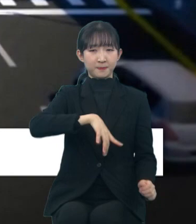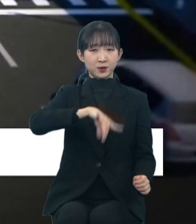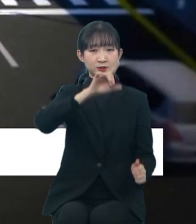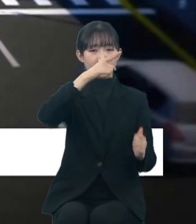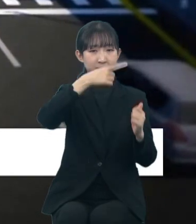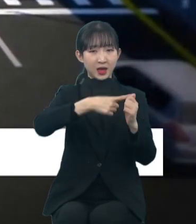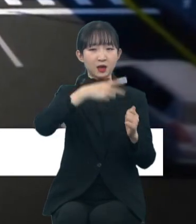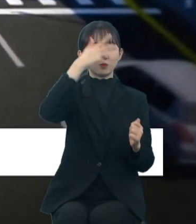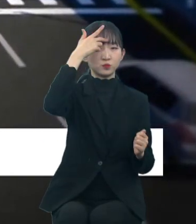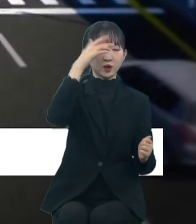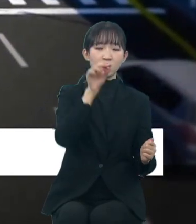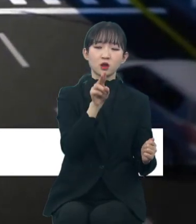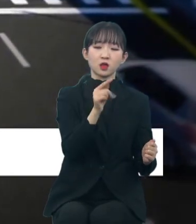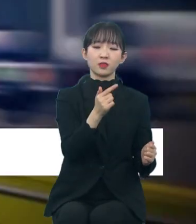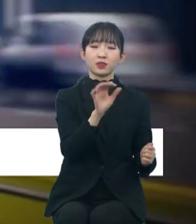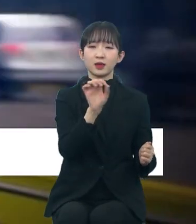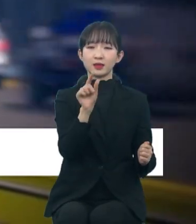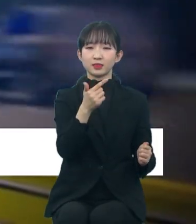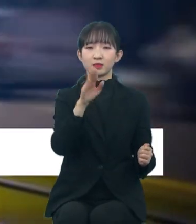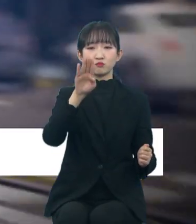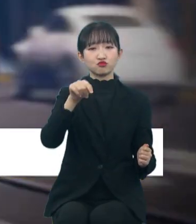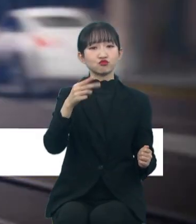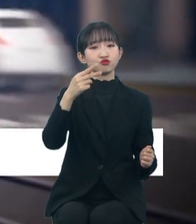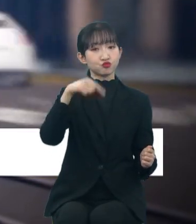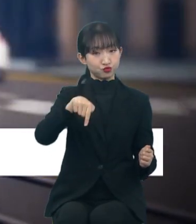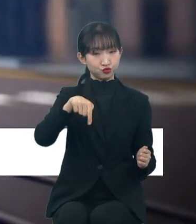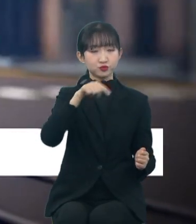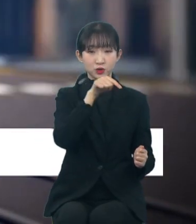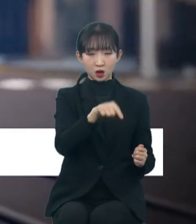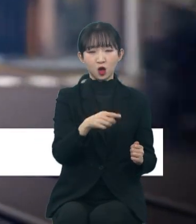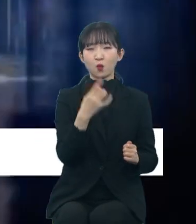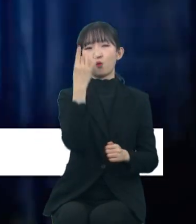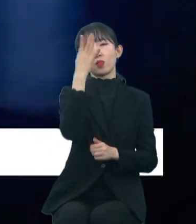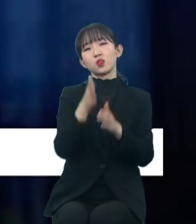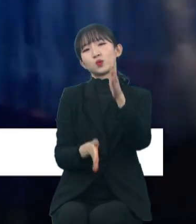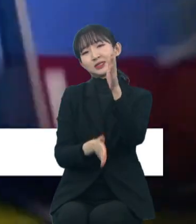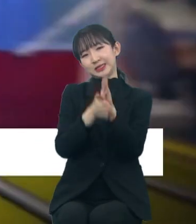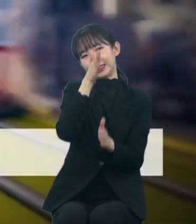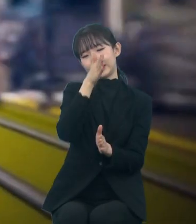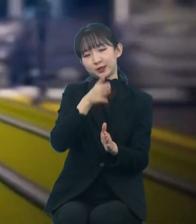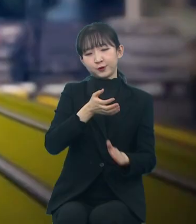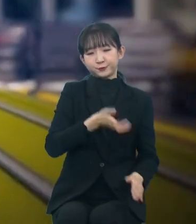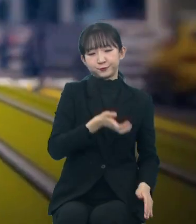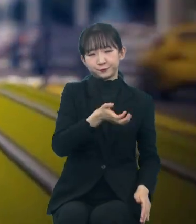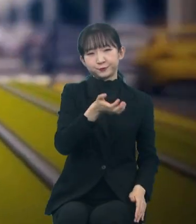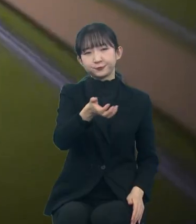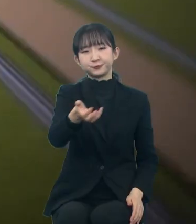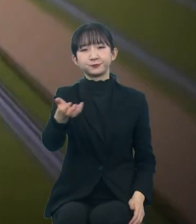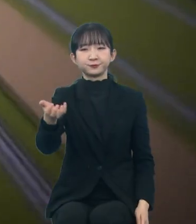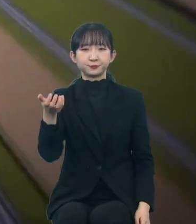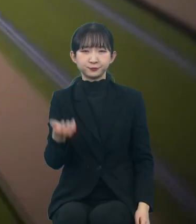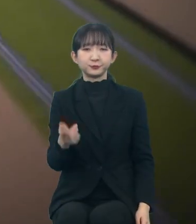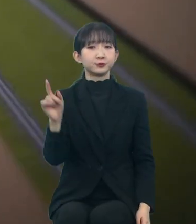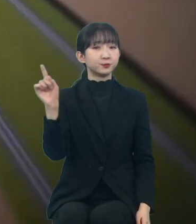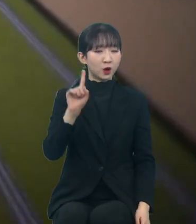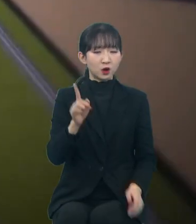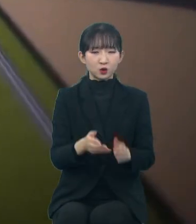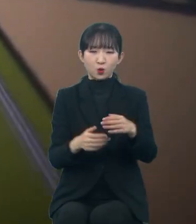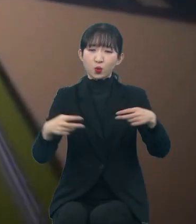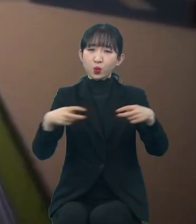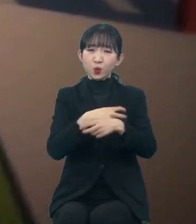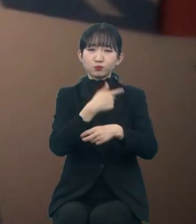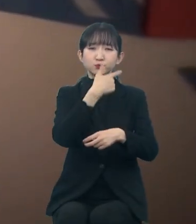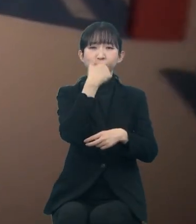부두선은 중구와 동구, 서구, 부평구 등 원도심을 관통합니다. 교통 여건이 열악한 원도심을 연결해 주변